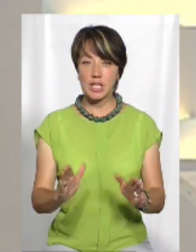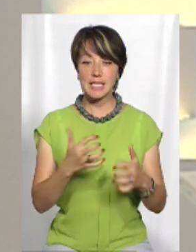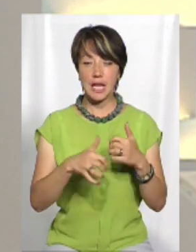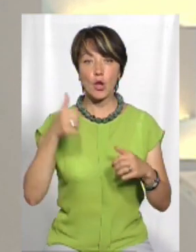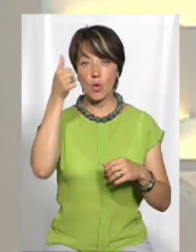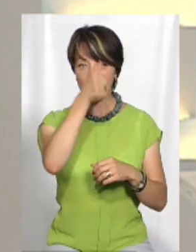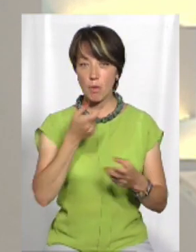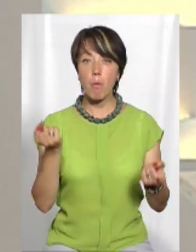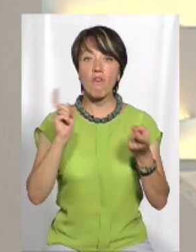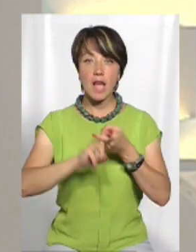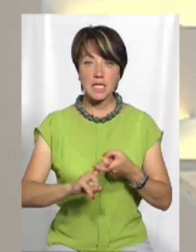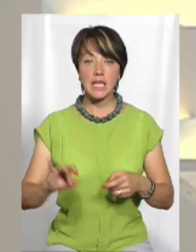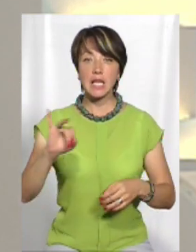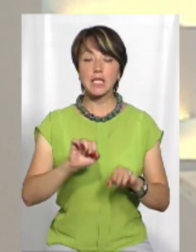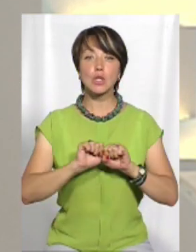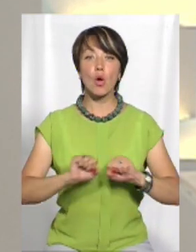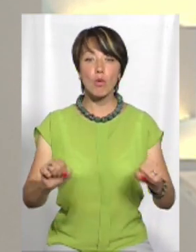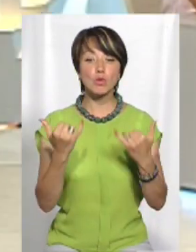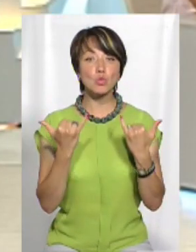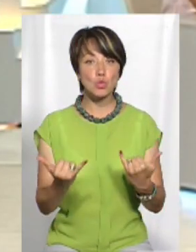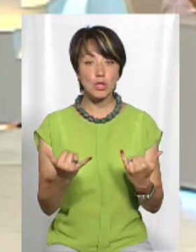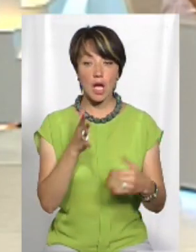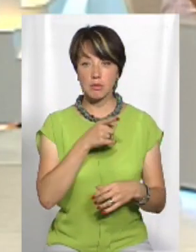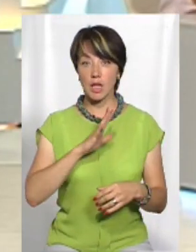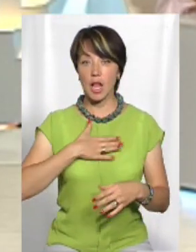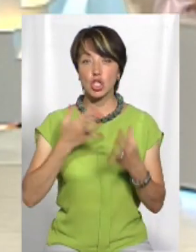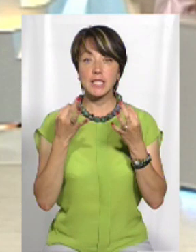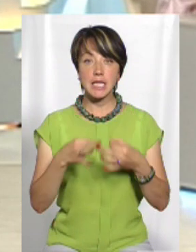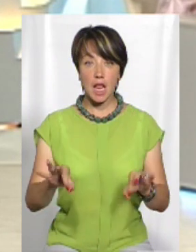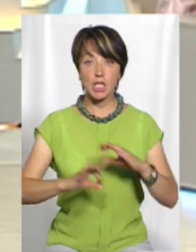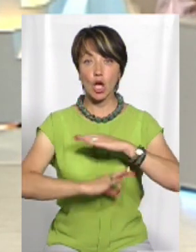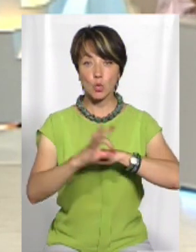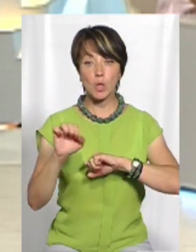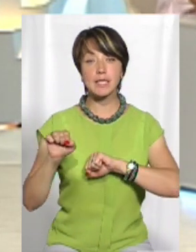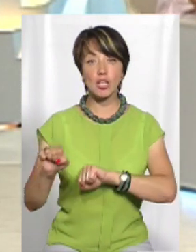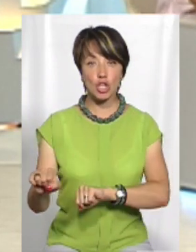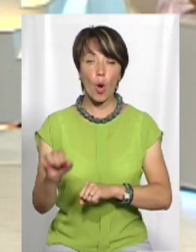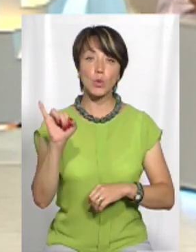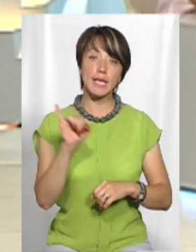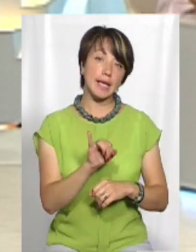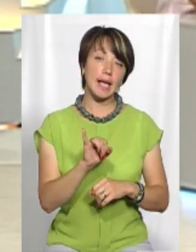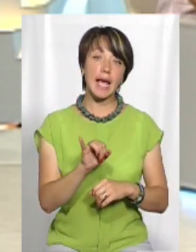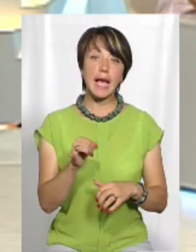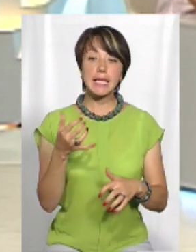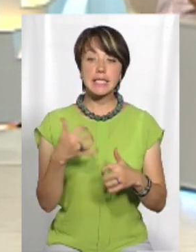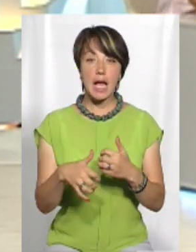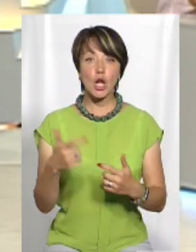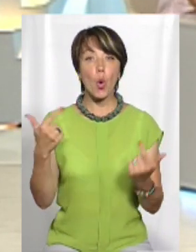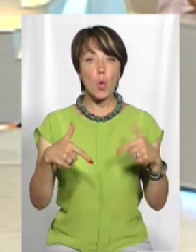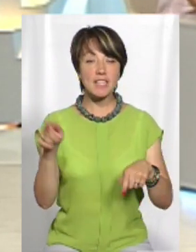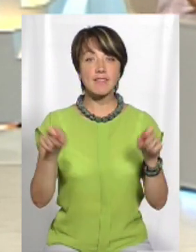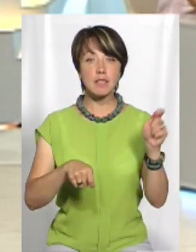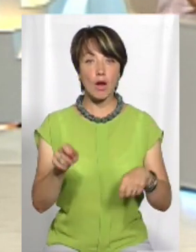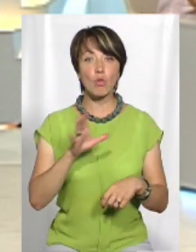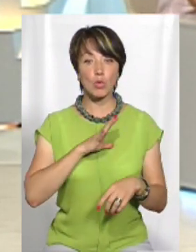середньовіччя, а й пов'язуєте із героями сучасними, так, які нашу незалежність зараз і на Сході захищають. захищають. І серед гостей